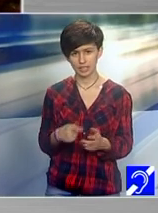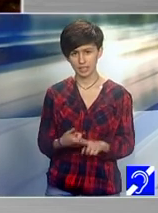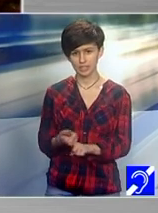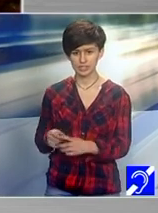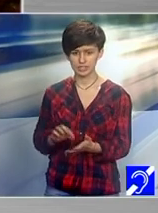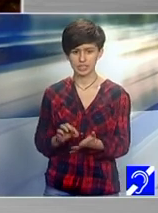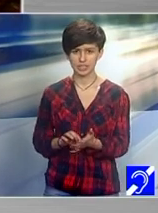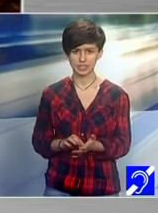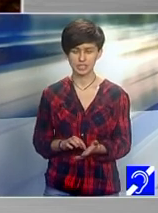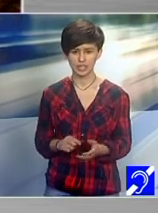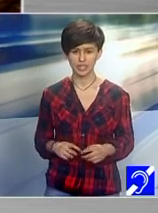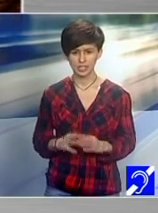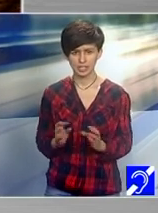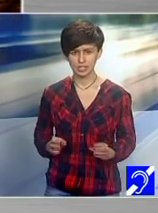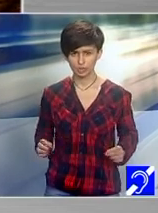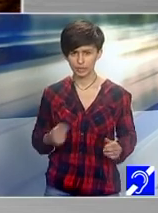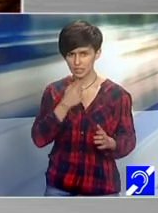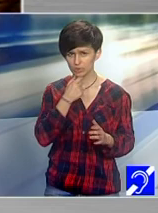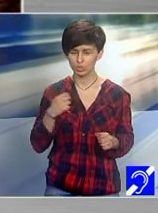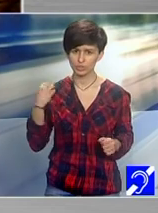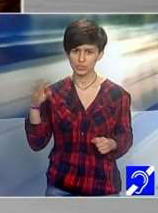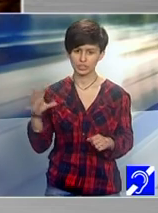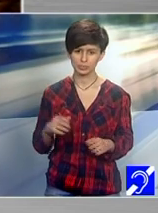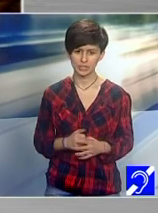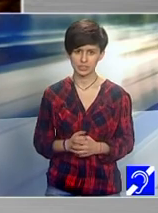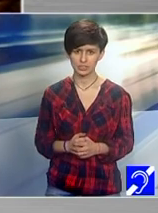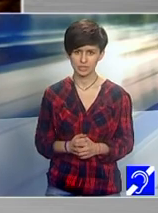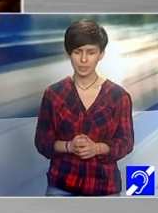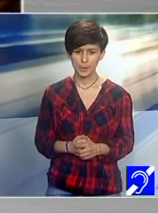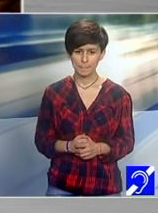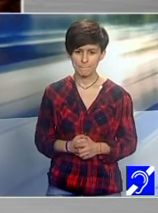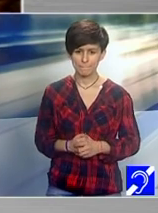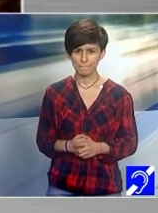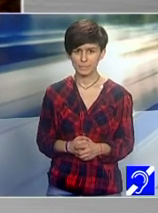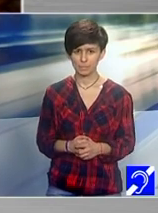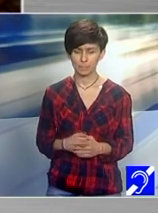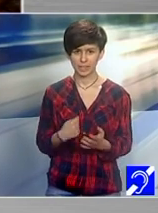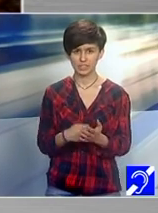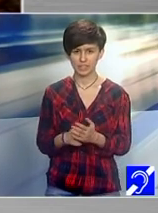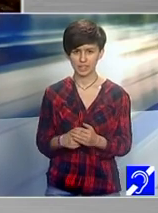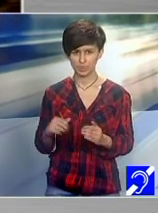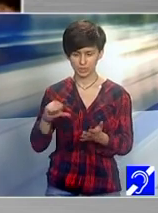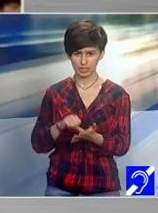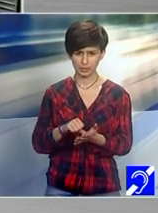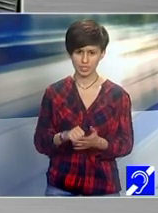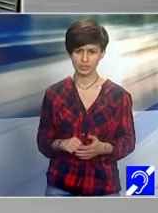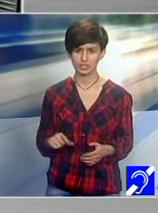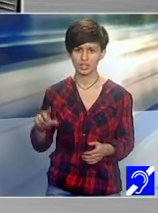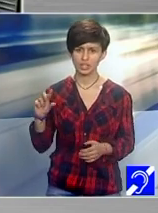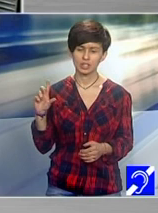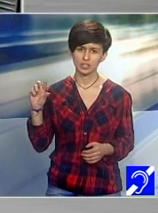compartimente. 2.500 este salariul mediu în România, 3.800 administrația salariul mediu, foarte frumos, 2.800